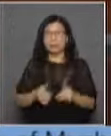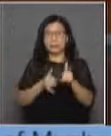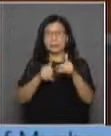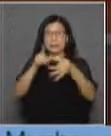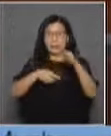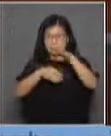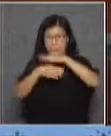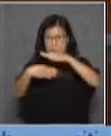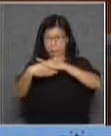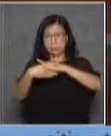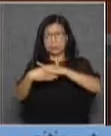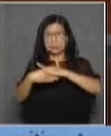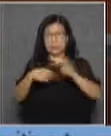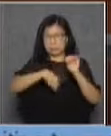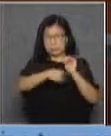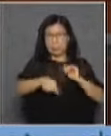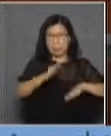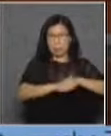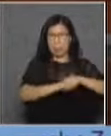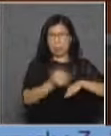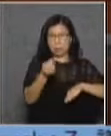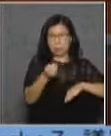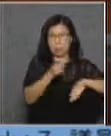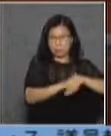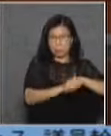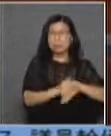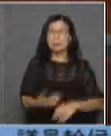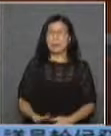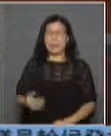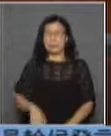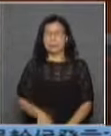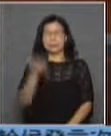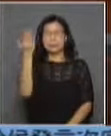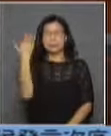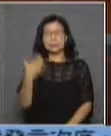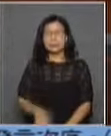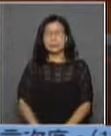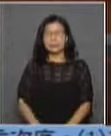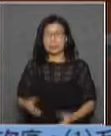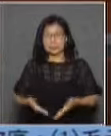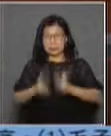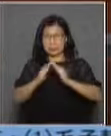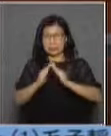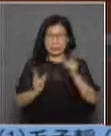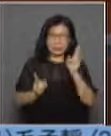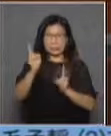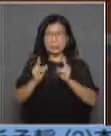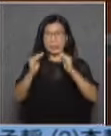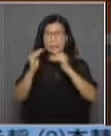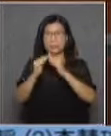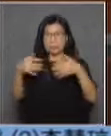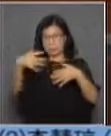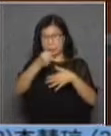房同埋呢一個嘅團地，係嘛？前呢一個嘅市建局，係嘛？个主